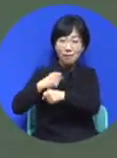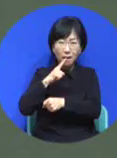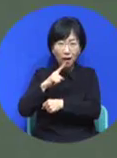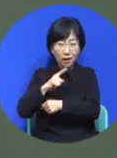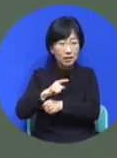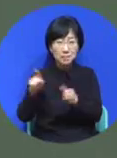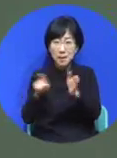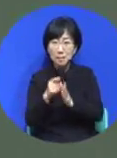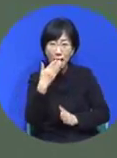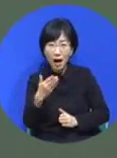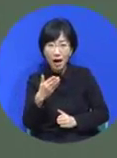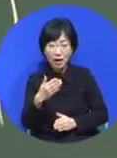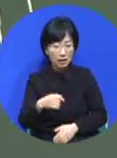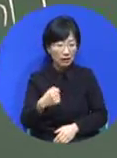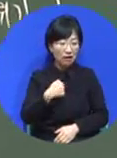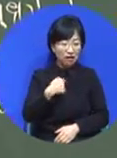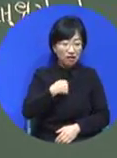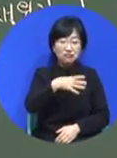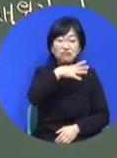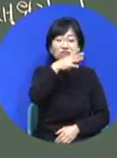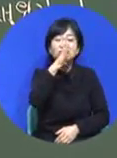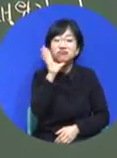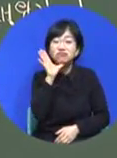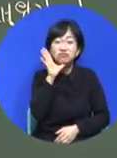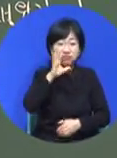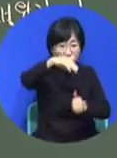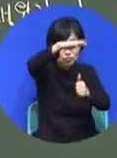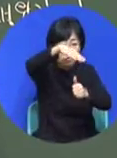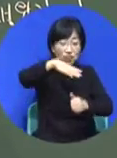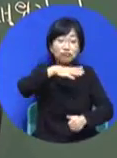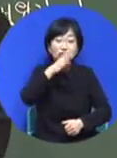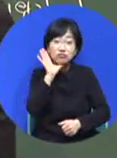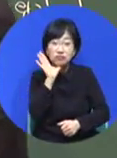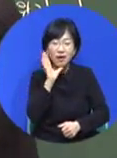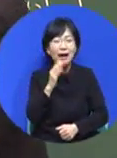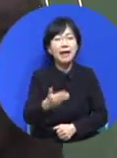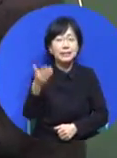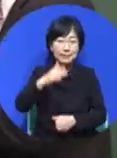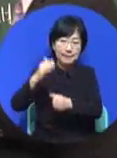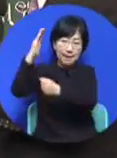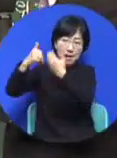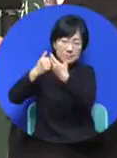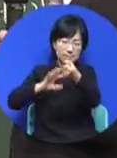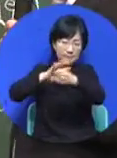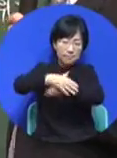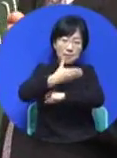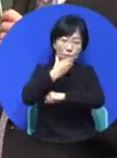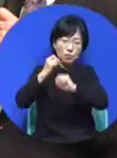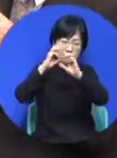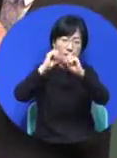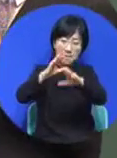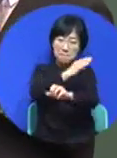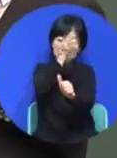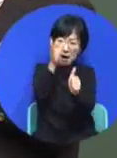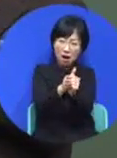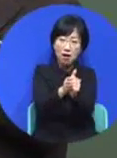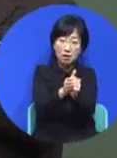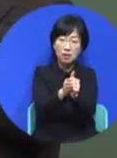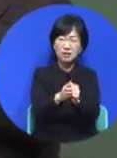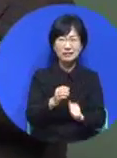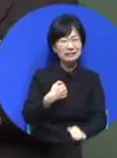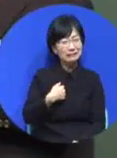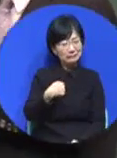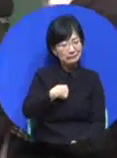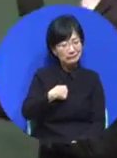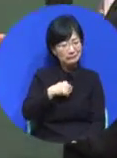힘들고 노인을 보고 말이야 당신 중에 세계 복음화 할 거다. You're going to look at an old man who's very, very old and wrinkly and say, you're going to do world evangelization. But